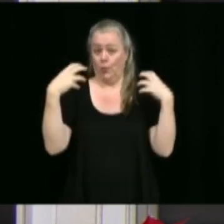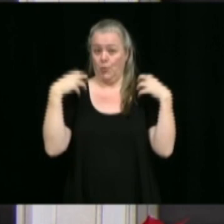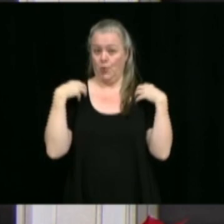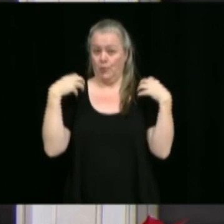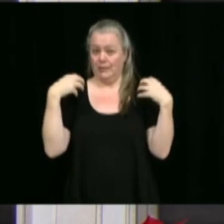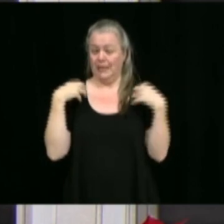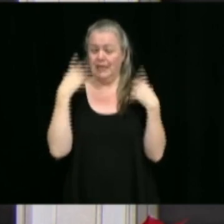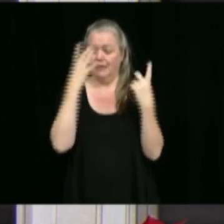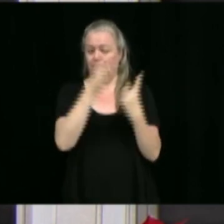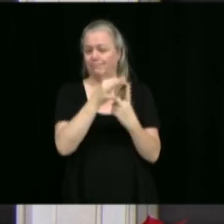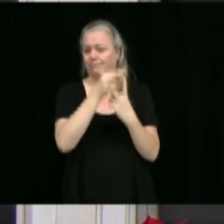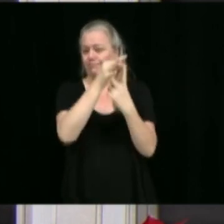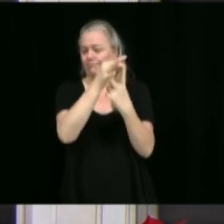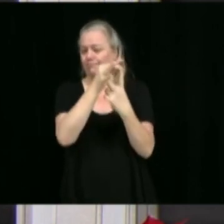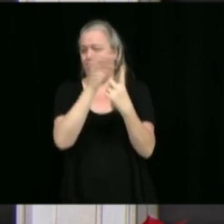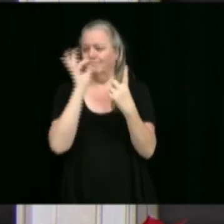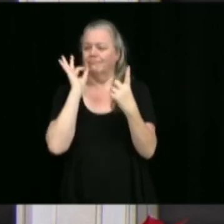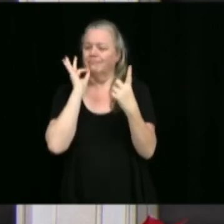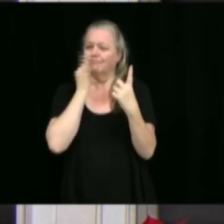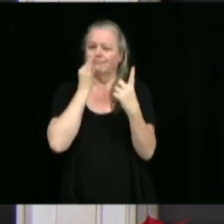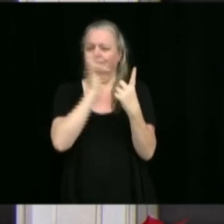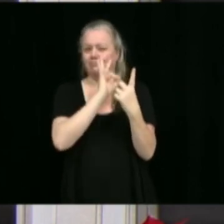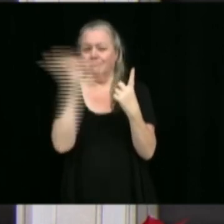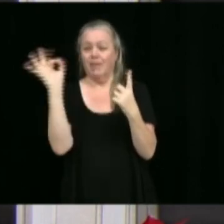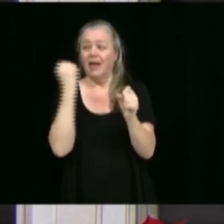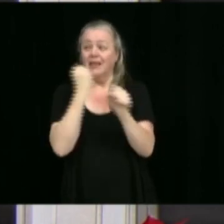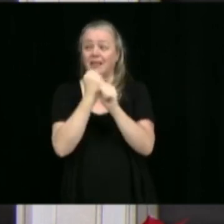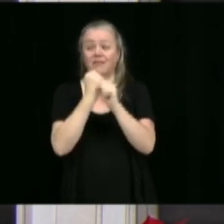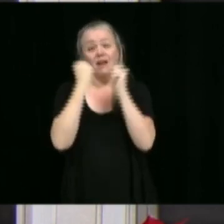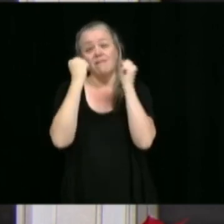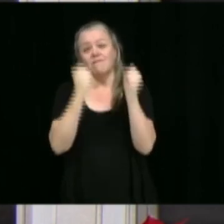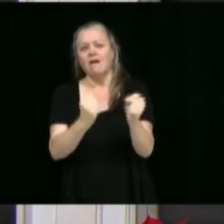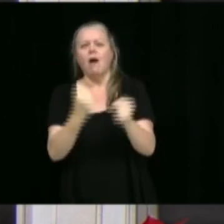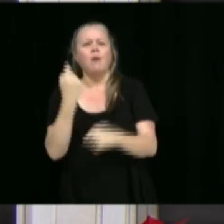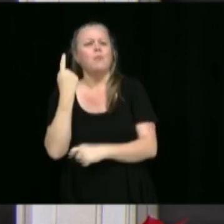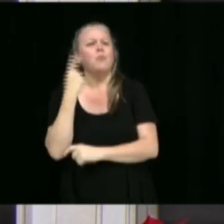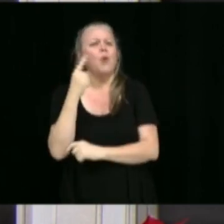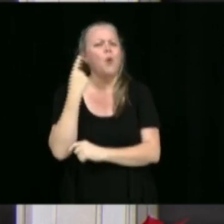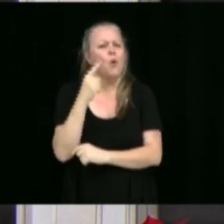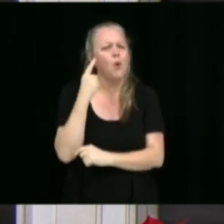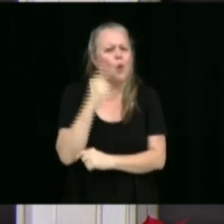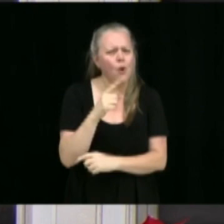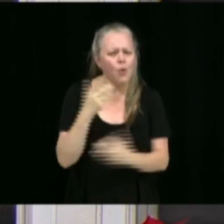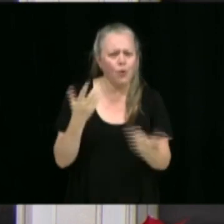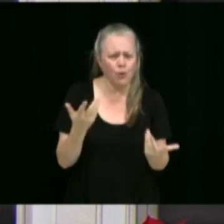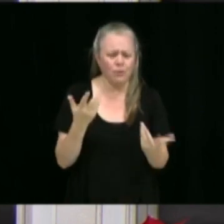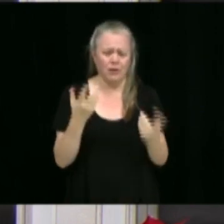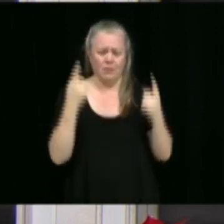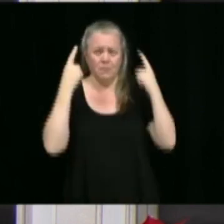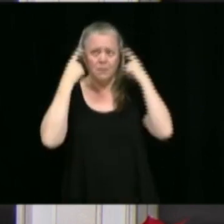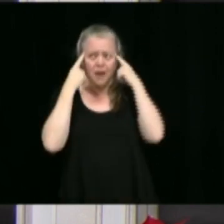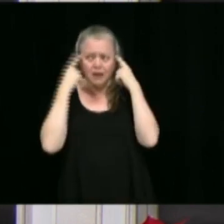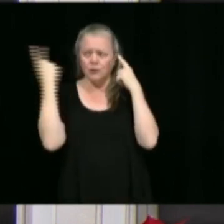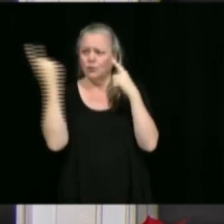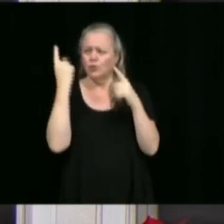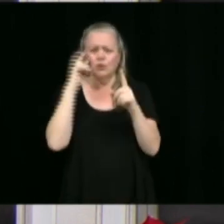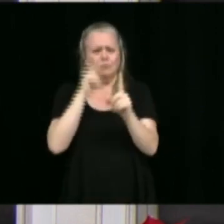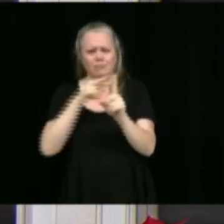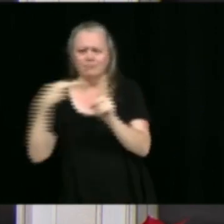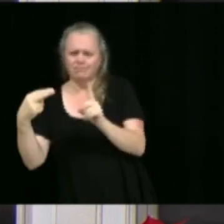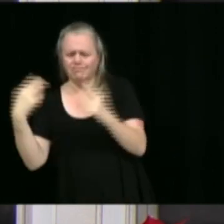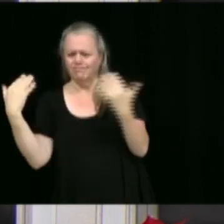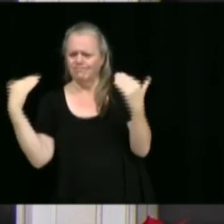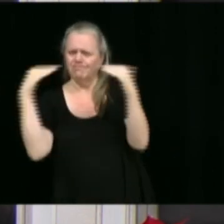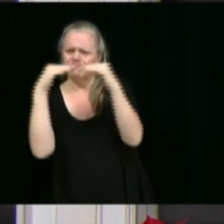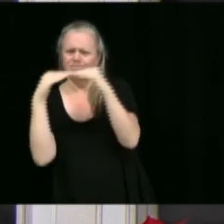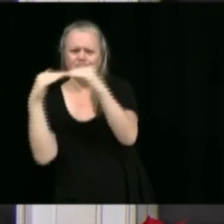conseillères d'exception qui travaillent excessivement fort pour que tout soit pensé en fonction de l'inclusivité. Alors, je vais laisser la chance